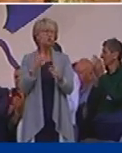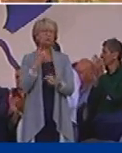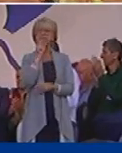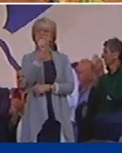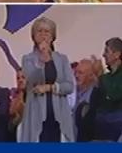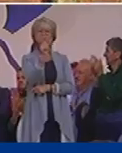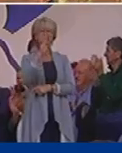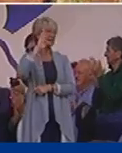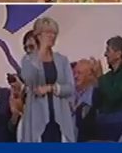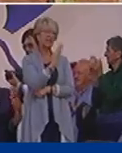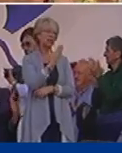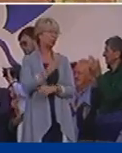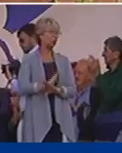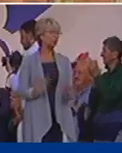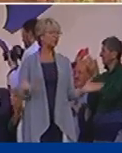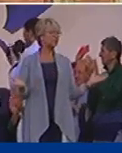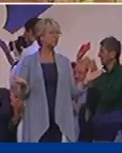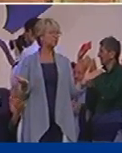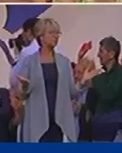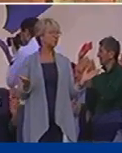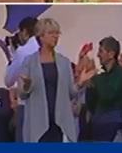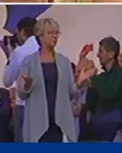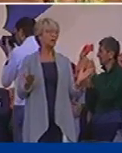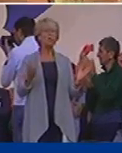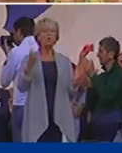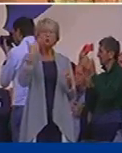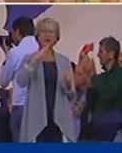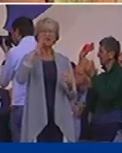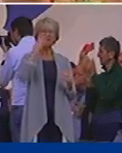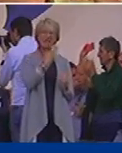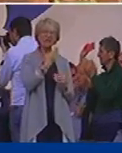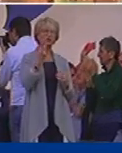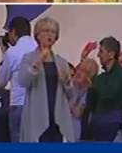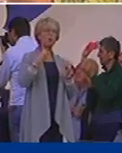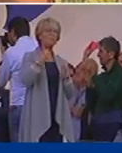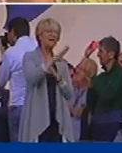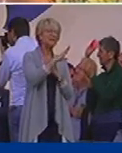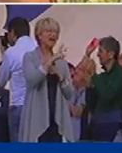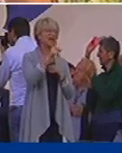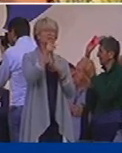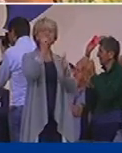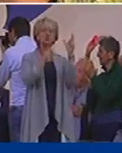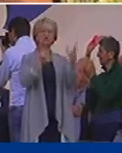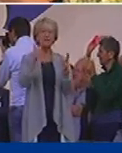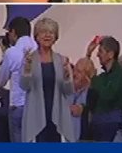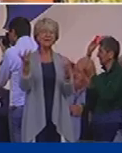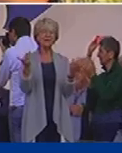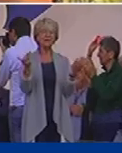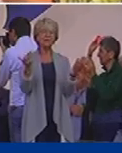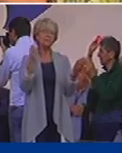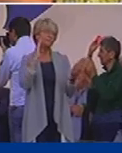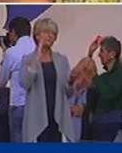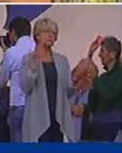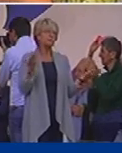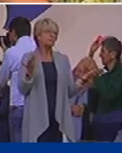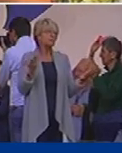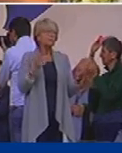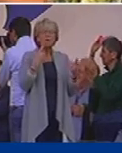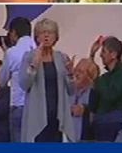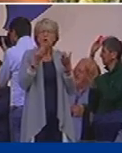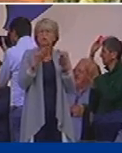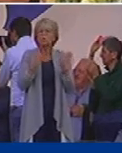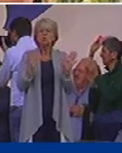aggettivo, traditore. Hai tradito il mandato che i tuoi cittadini ti avevano conferito? Con tutto